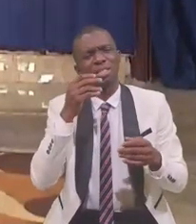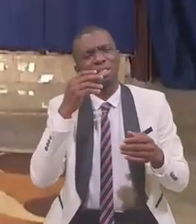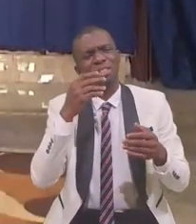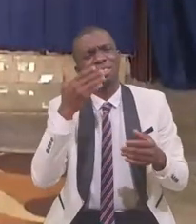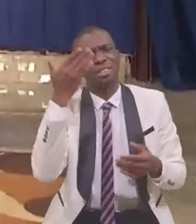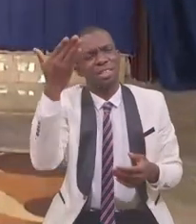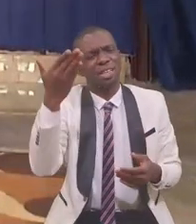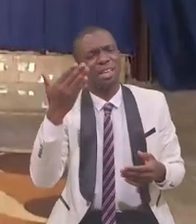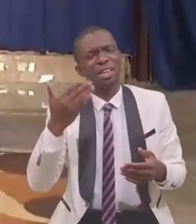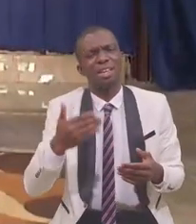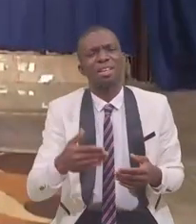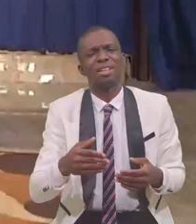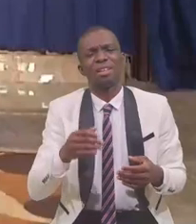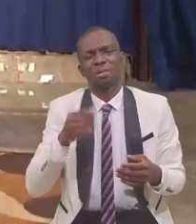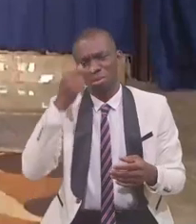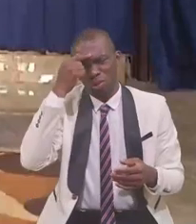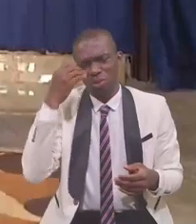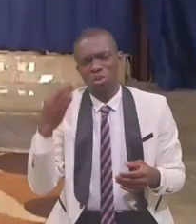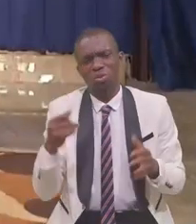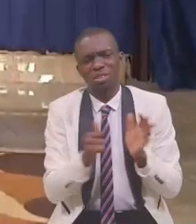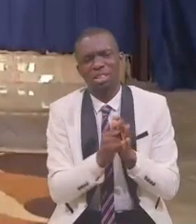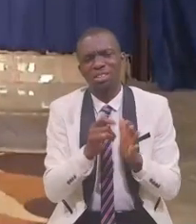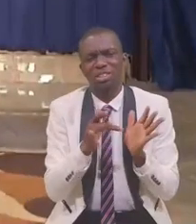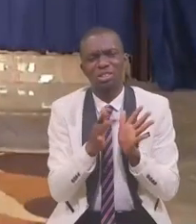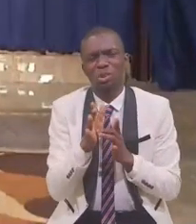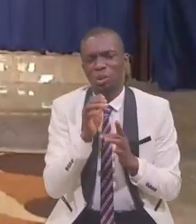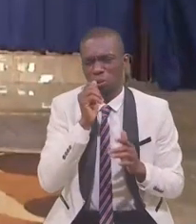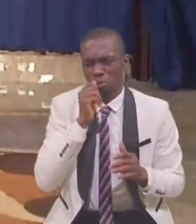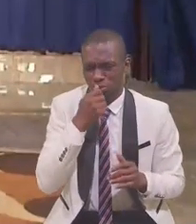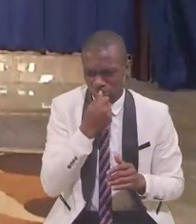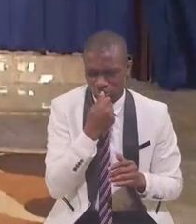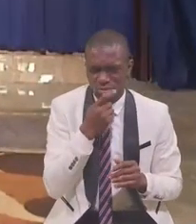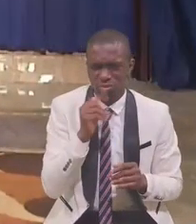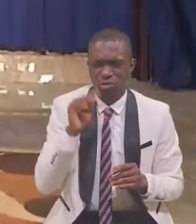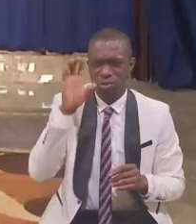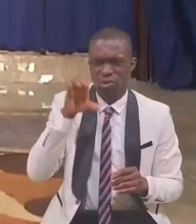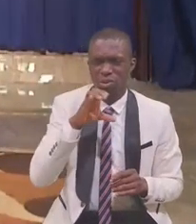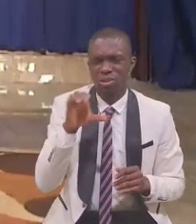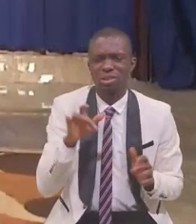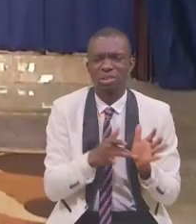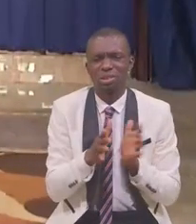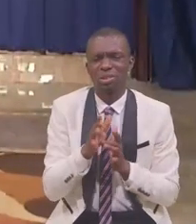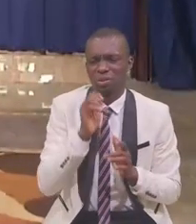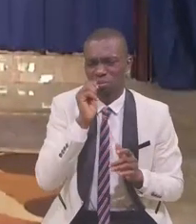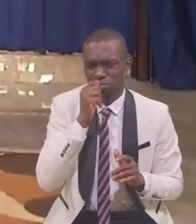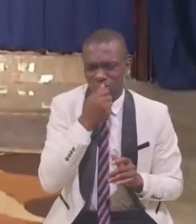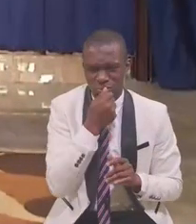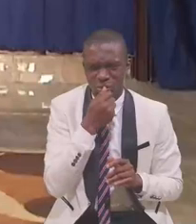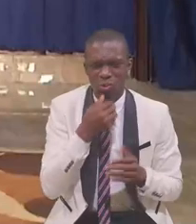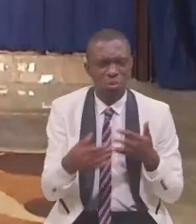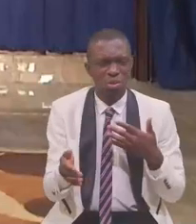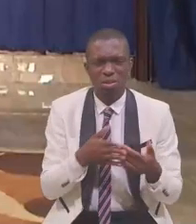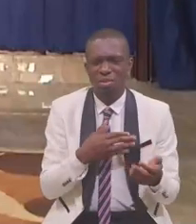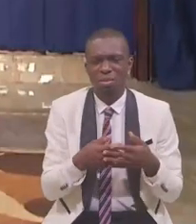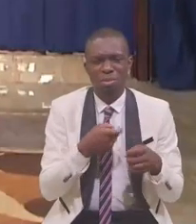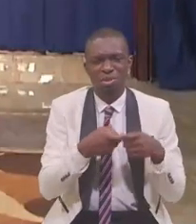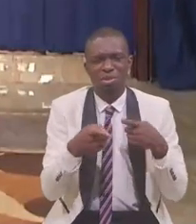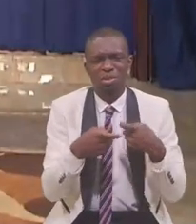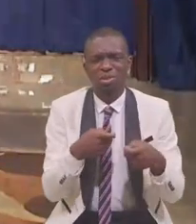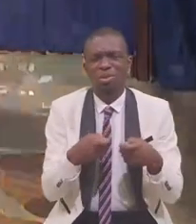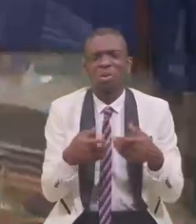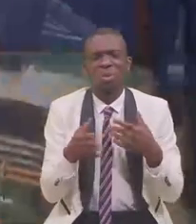la croix. Vous allez supporter tous les défis. Vous allez supporter les difficultés. Vous allez supporter les persécutions, vous